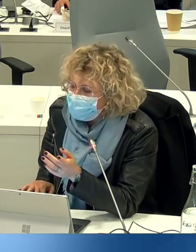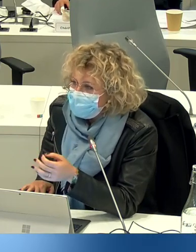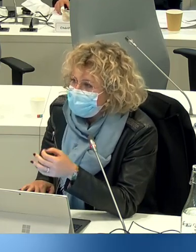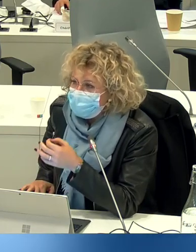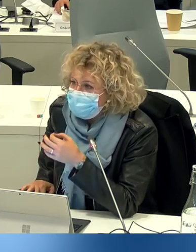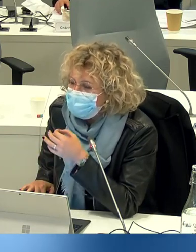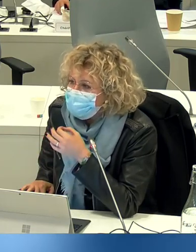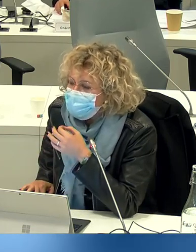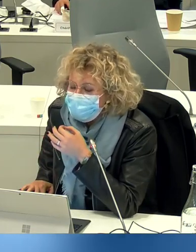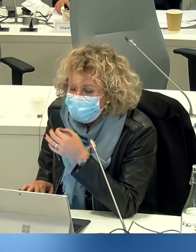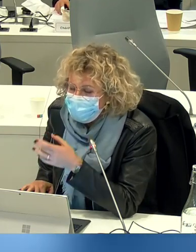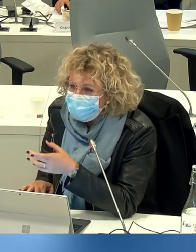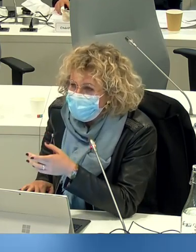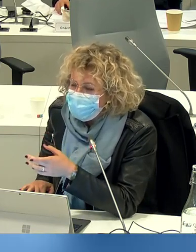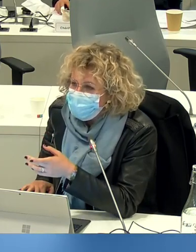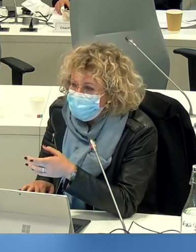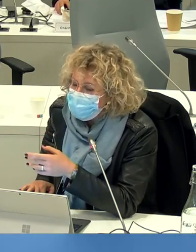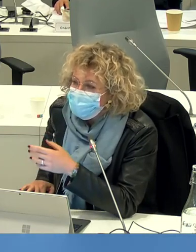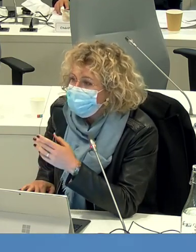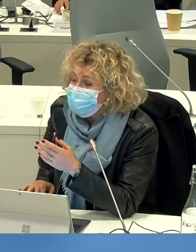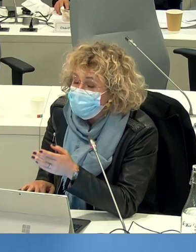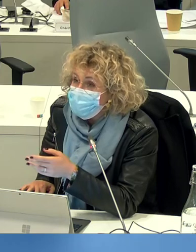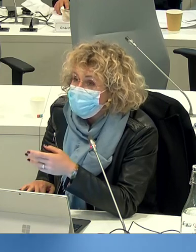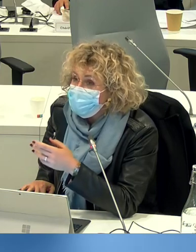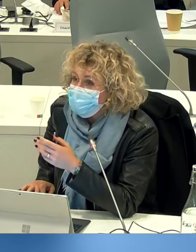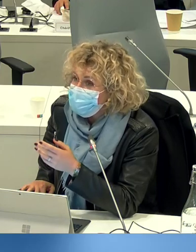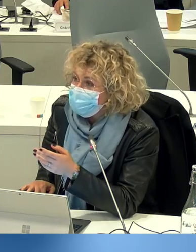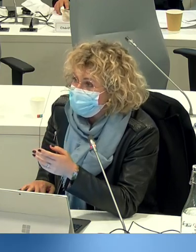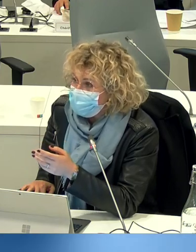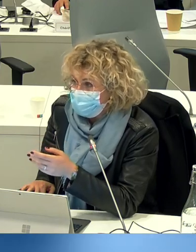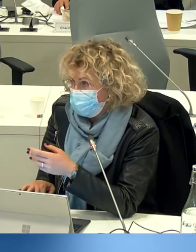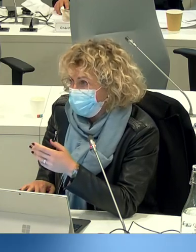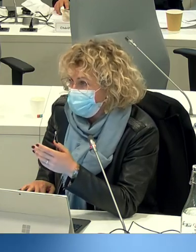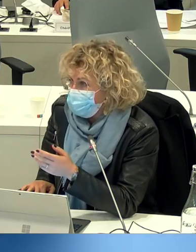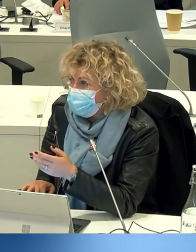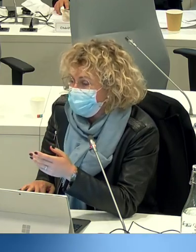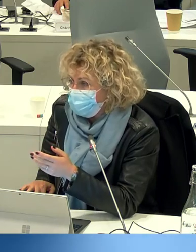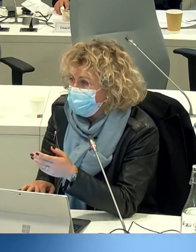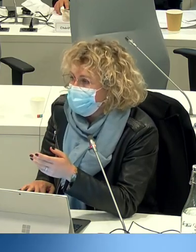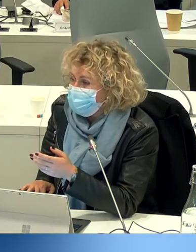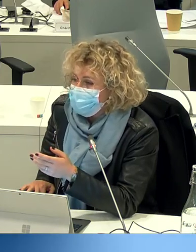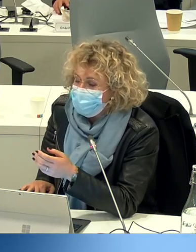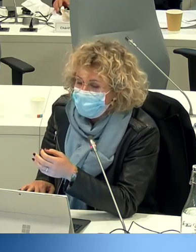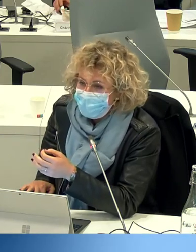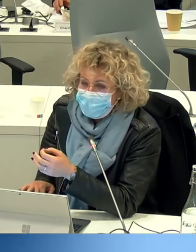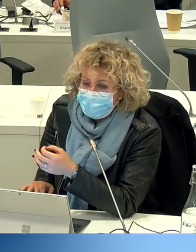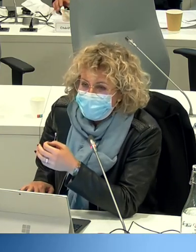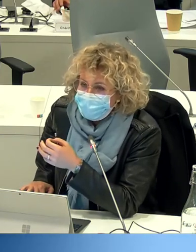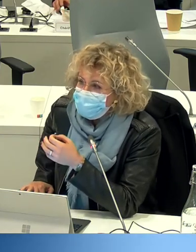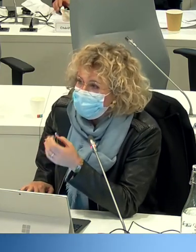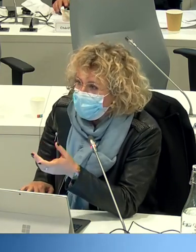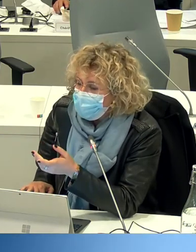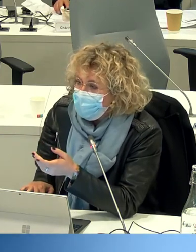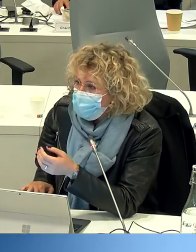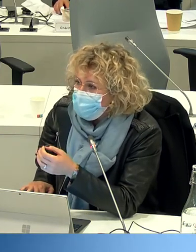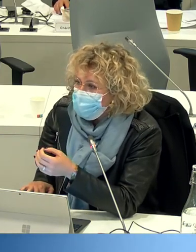qu'il y ait des qu'il y ait des conférences non mais vous vous brossez les sourcils monsieur bac mais écoutez moi jusqu'au bout vous comprendrez mon propos qu'il y ait des